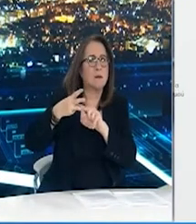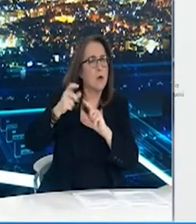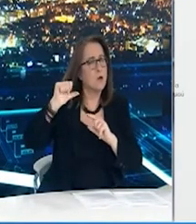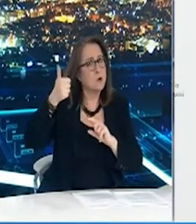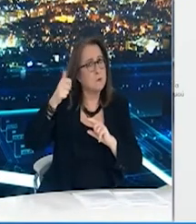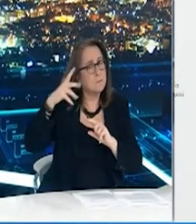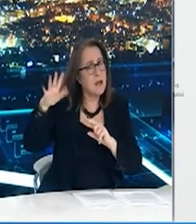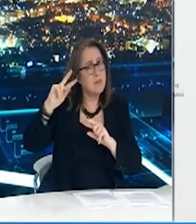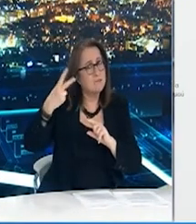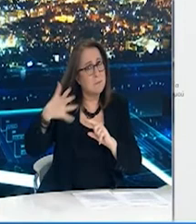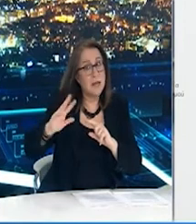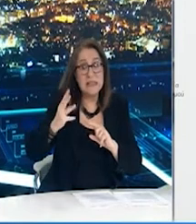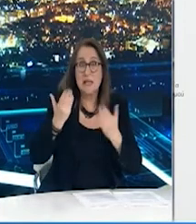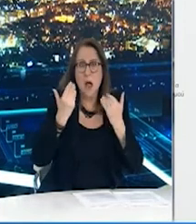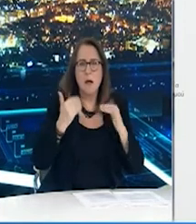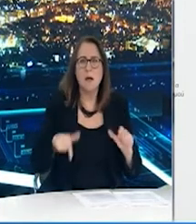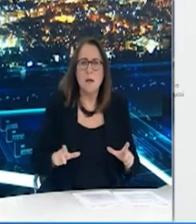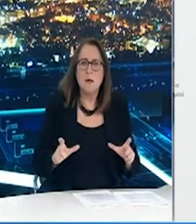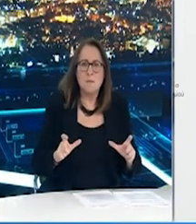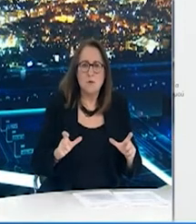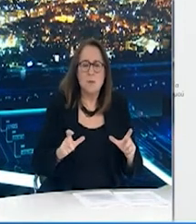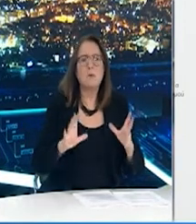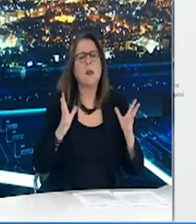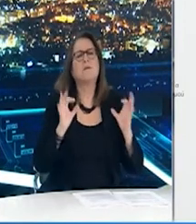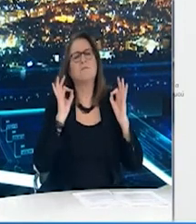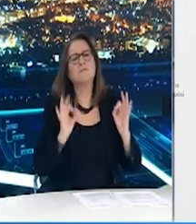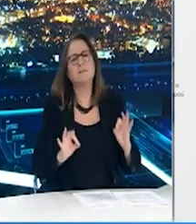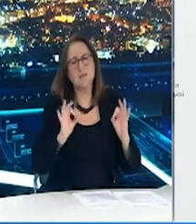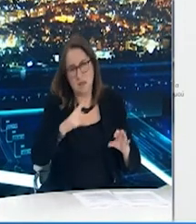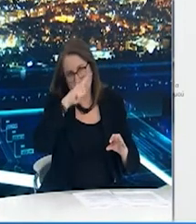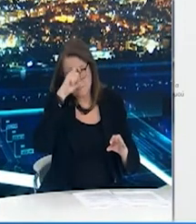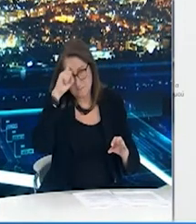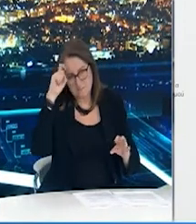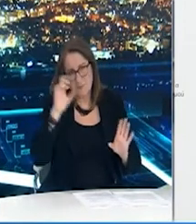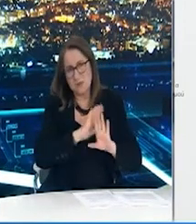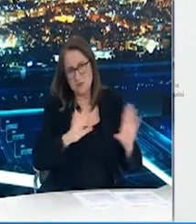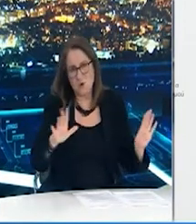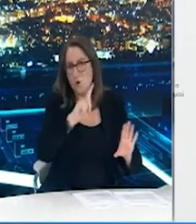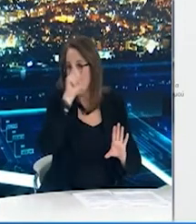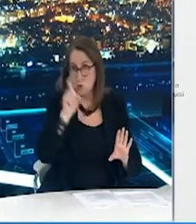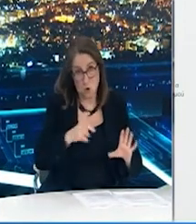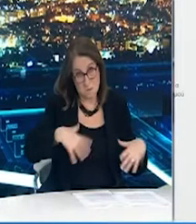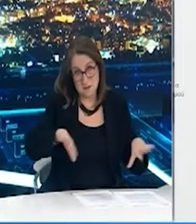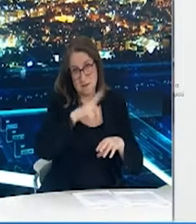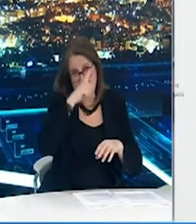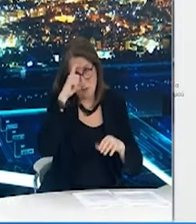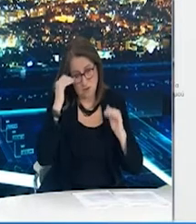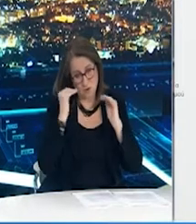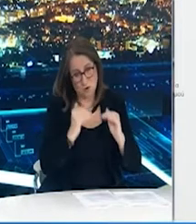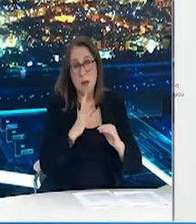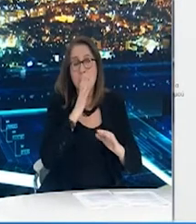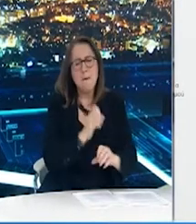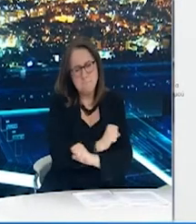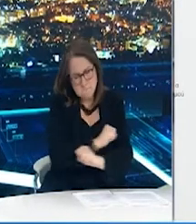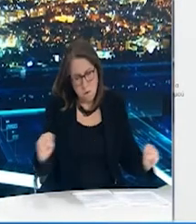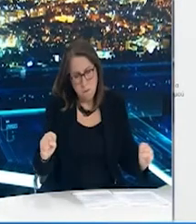με τις μεταλλάξεις να δυσχεραίνουν και να επιβαρύνουν την καθημερινότητά μας. Μεταλλάξεις που πλέον έχουν εντοπιστεί και στην πατρίδα μας,